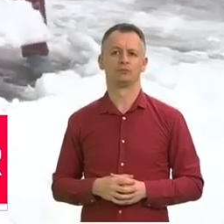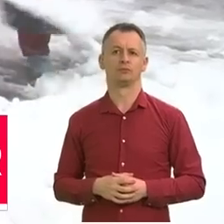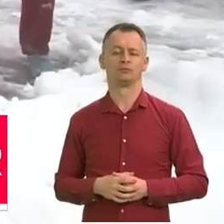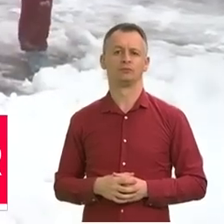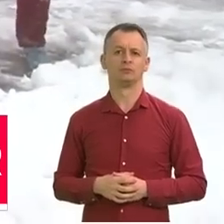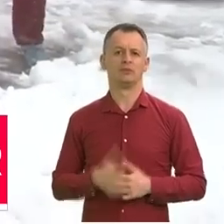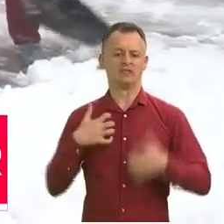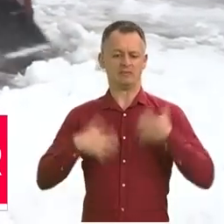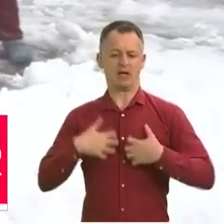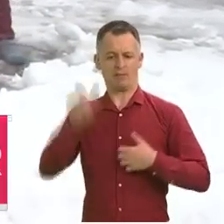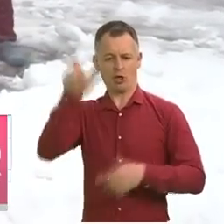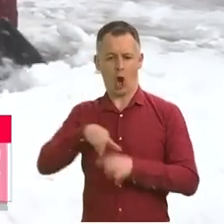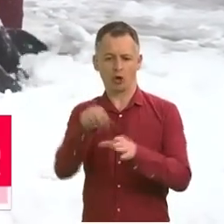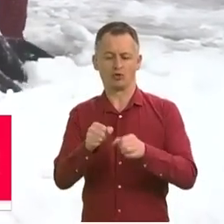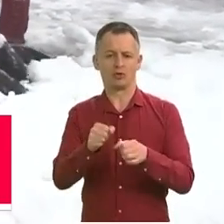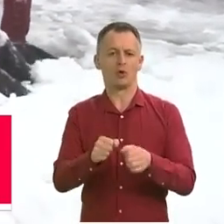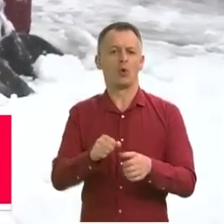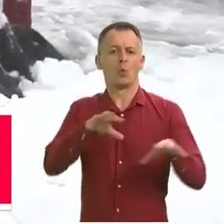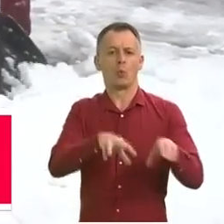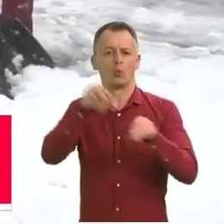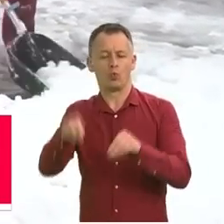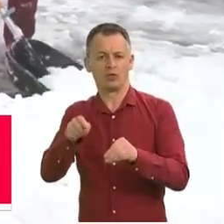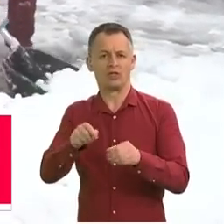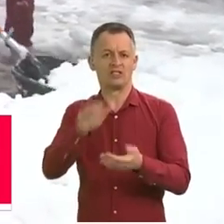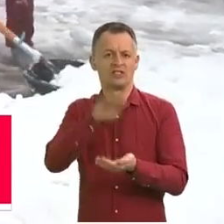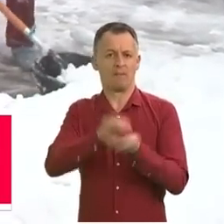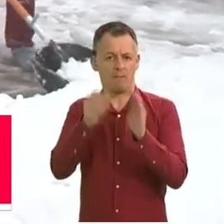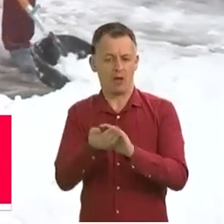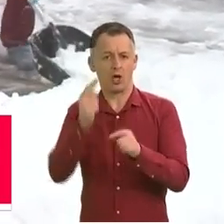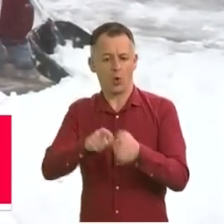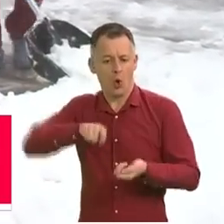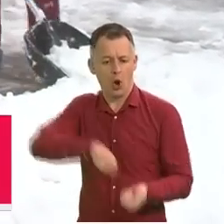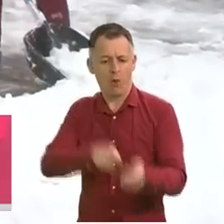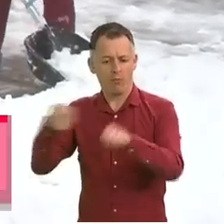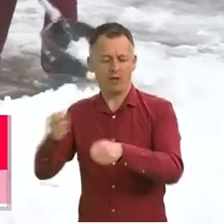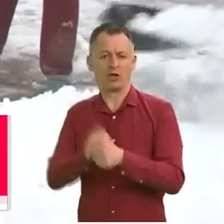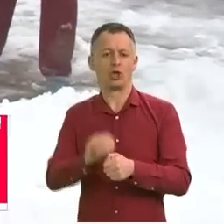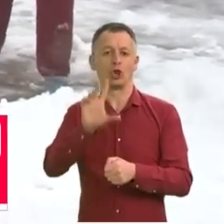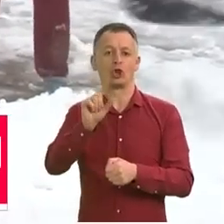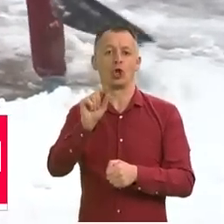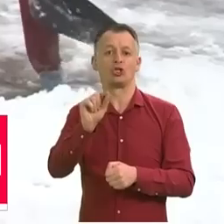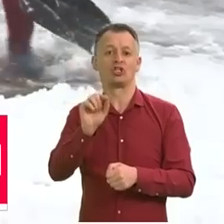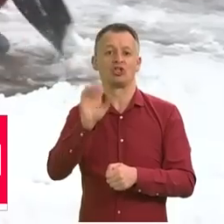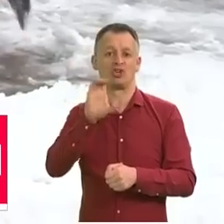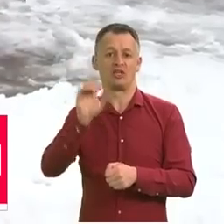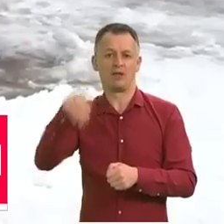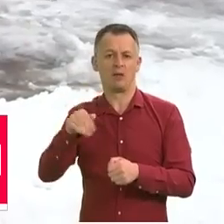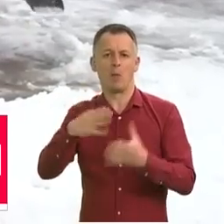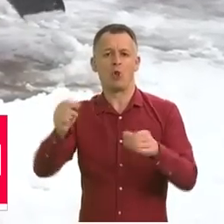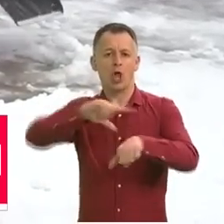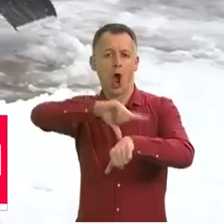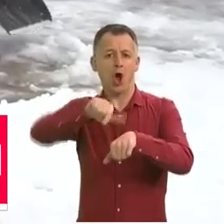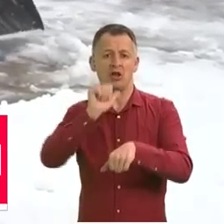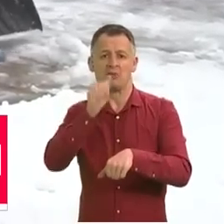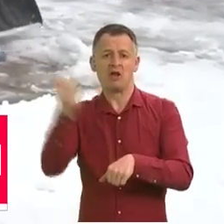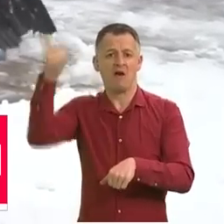Disperat, șoferii îndepărtează zăpada cu lopețile, iar stratul depășește 20 de centimetri. De ore bune nu a venit nicio